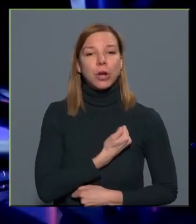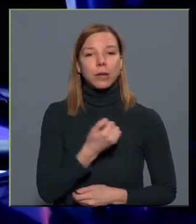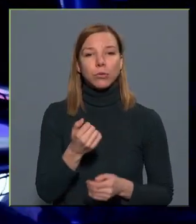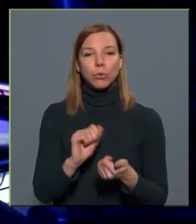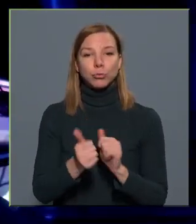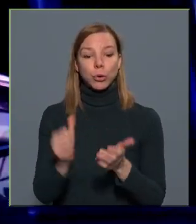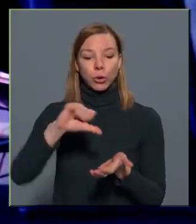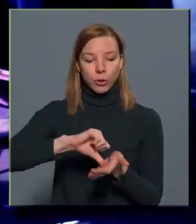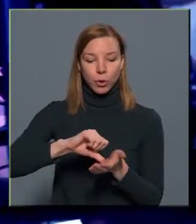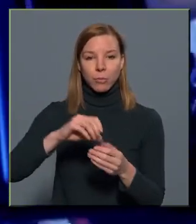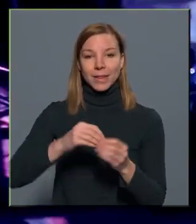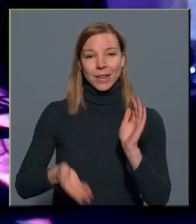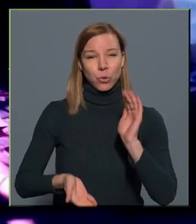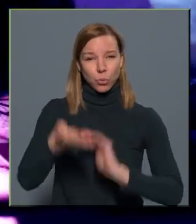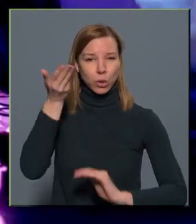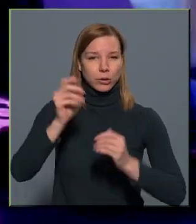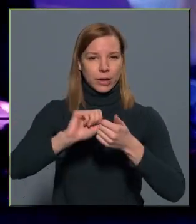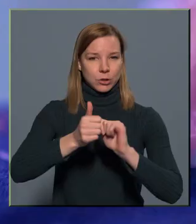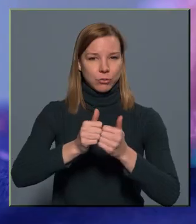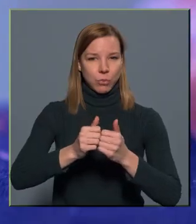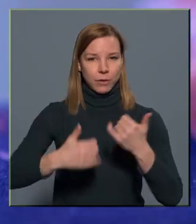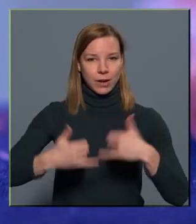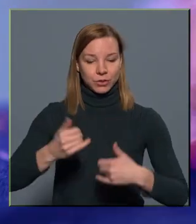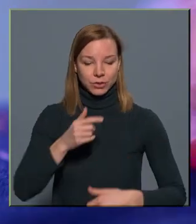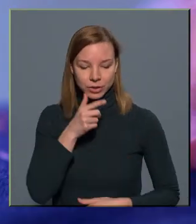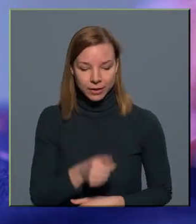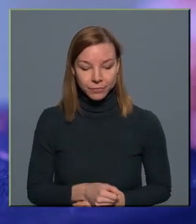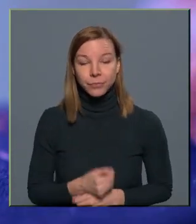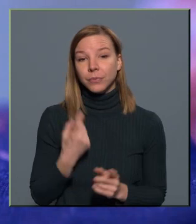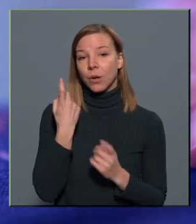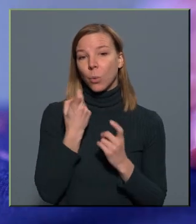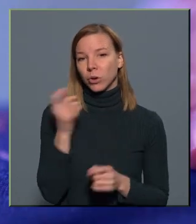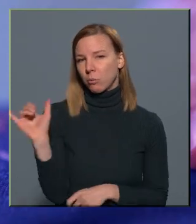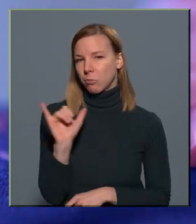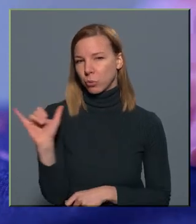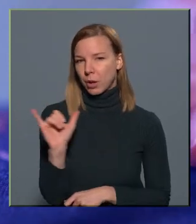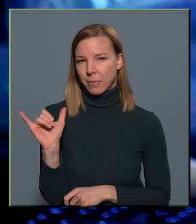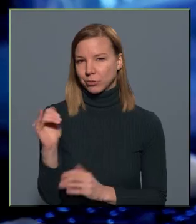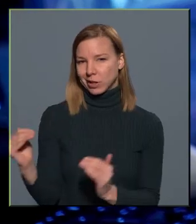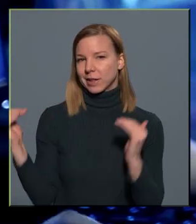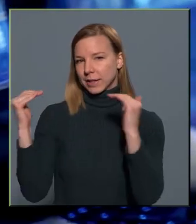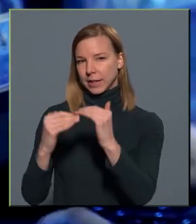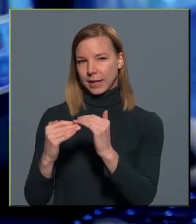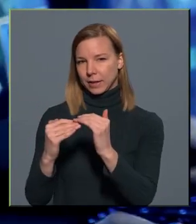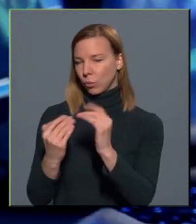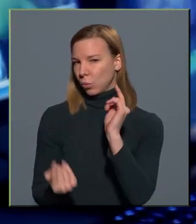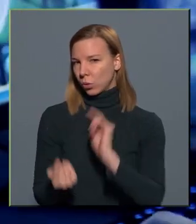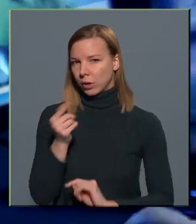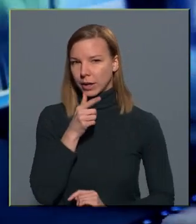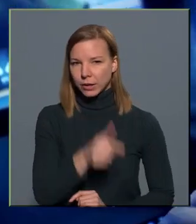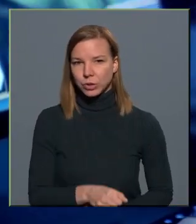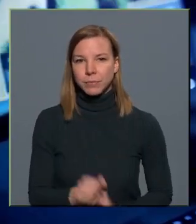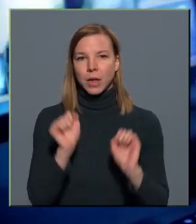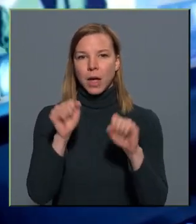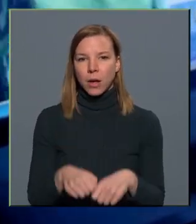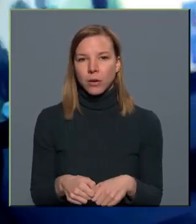igazán különleges sportversenyen rukkol elő. Ami úgy gondolom, hogy budapesti léptékű és szinte egyedülálló lesz Budapesten, egy nagyon komoly